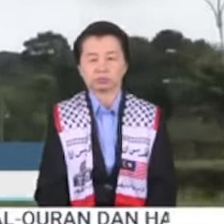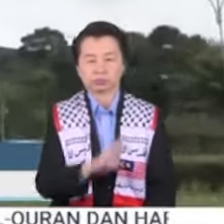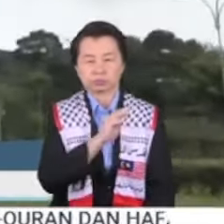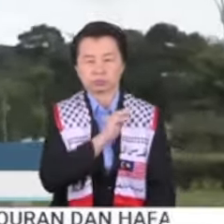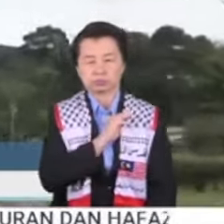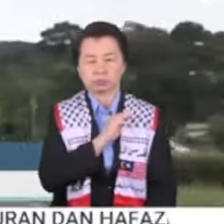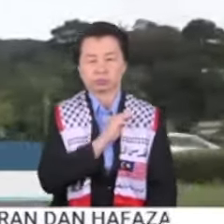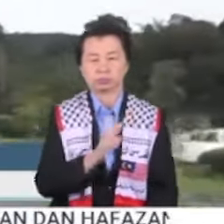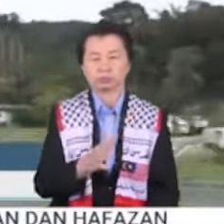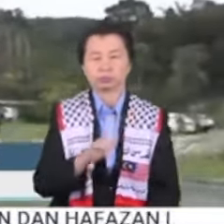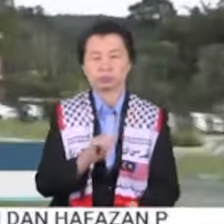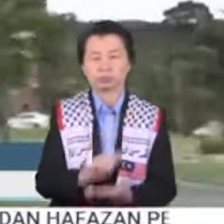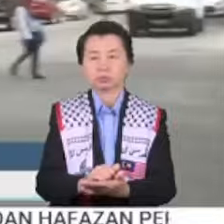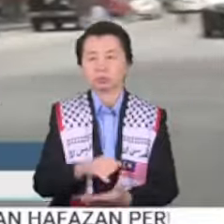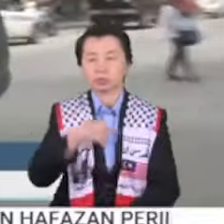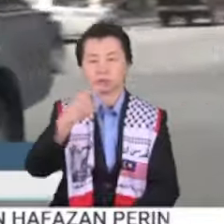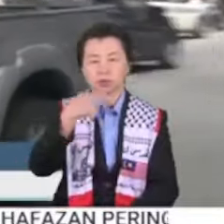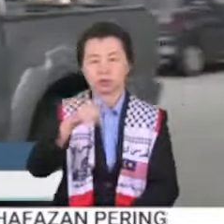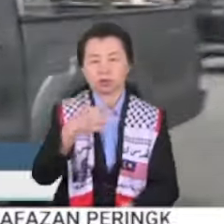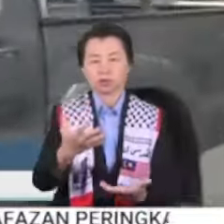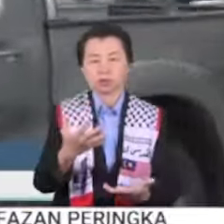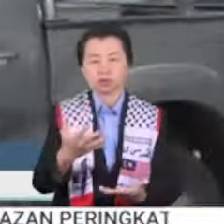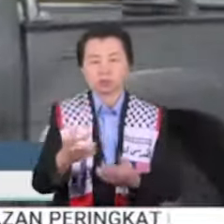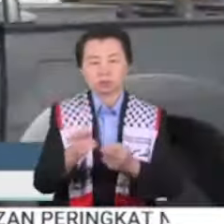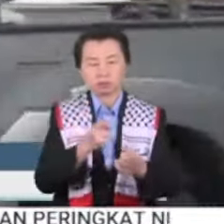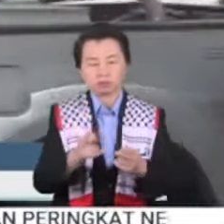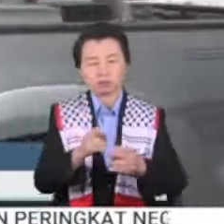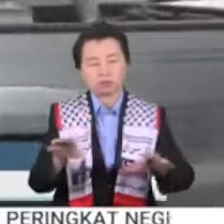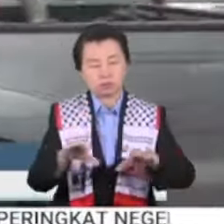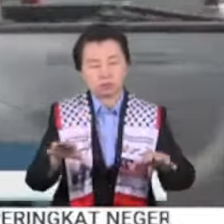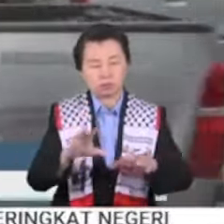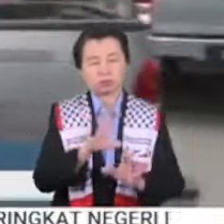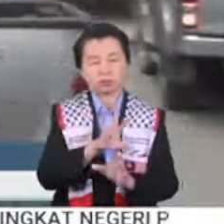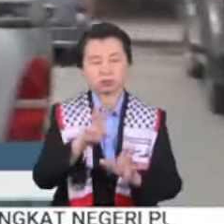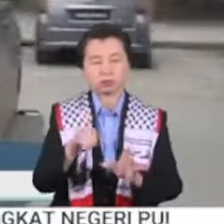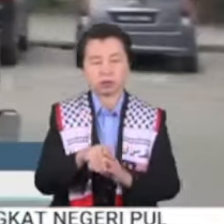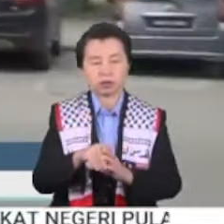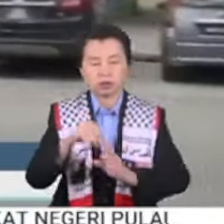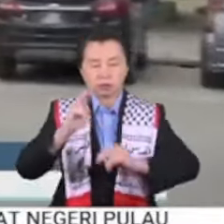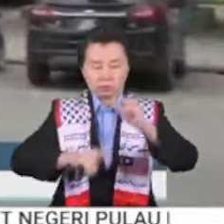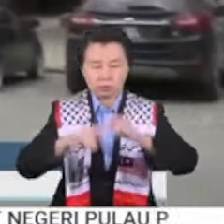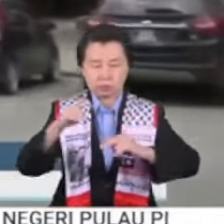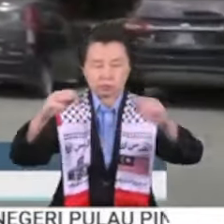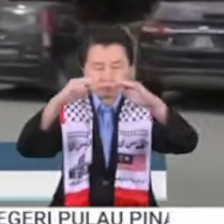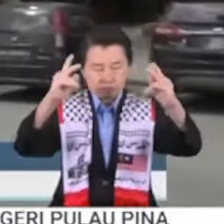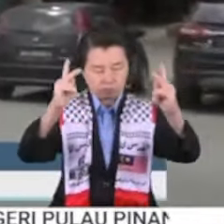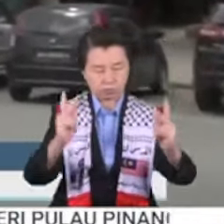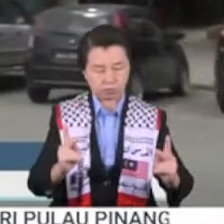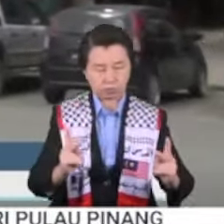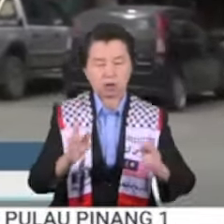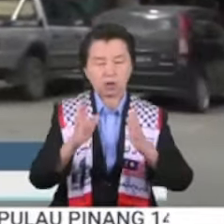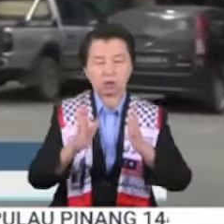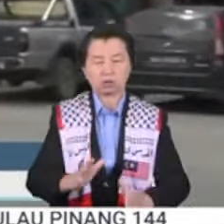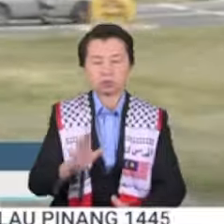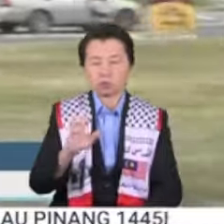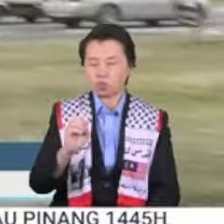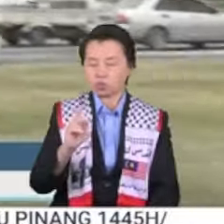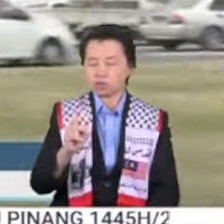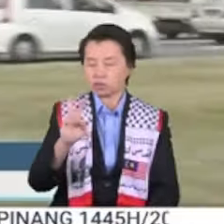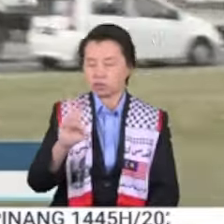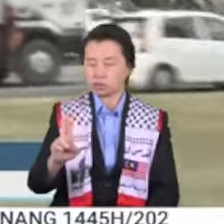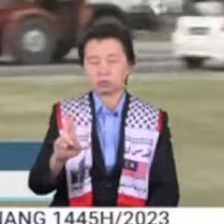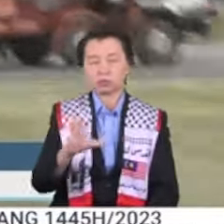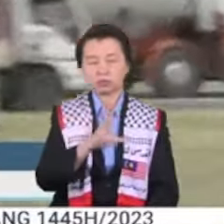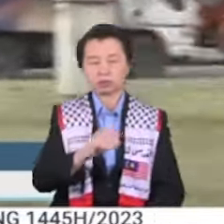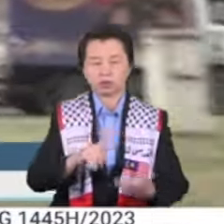Menteri berkenaan Dato' James Ratif berkata antara usaha yang diambil termasuk membina kompleks bersepadu orang kurang upaya